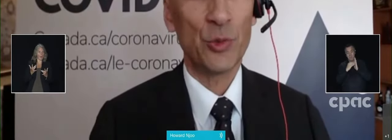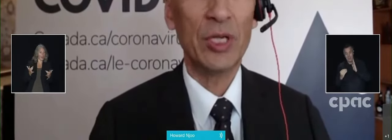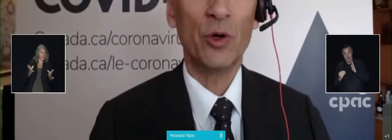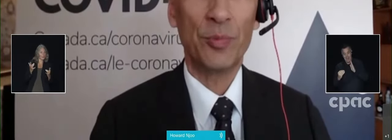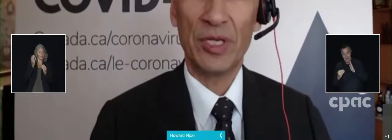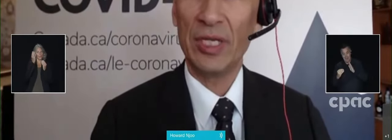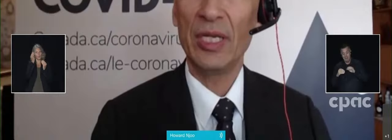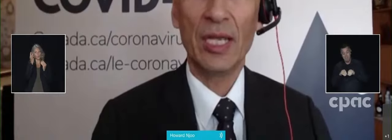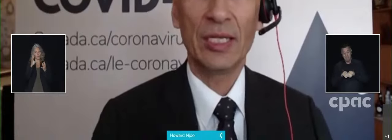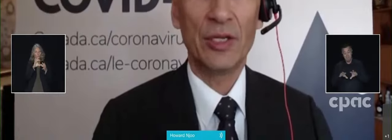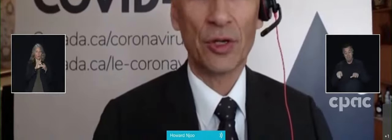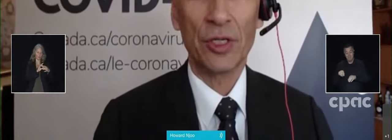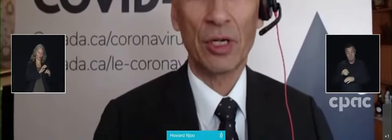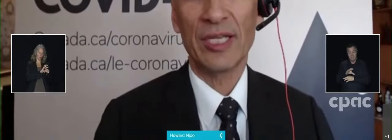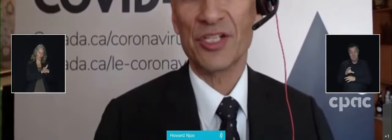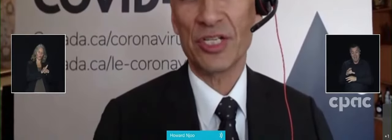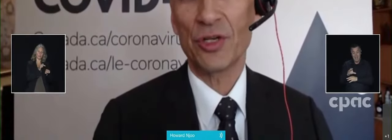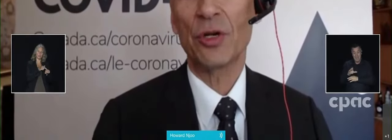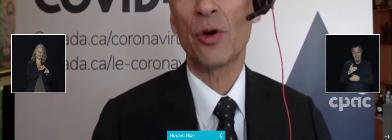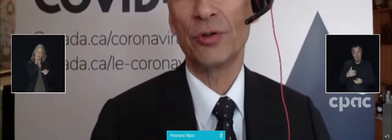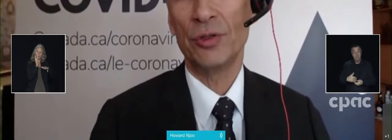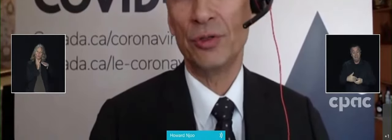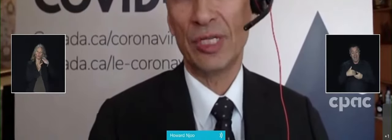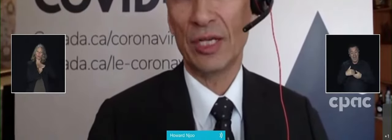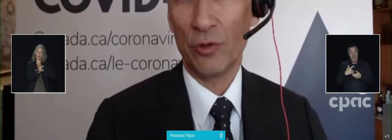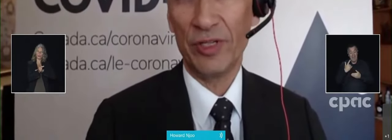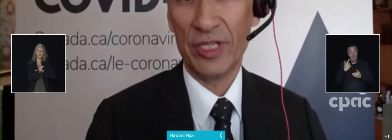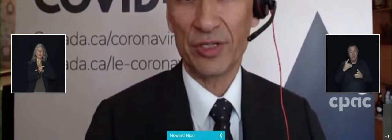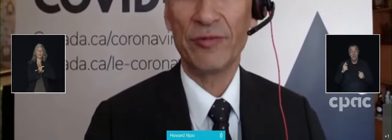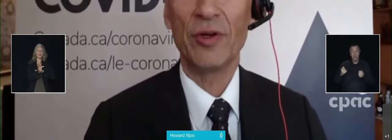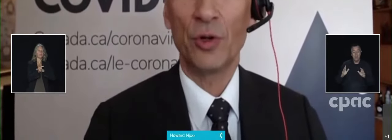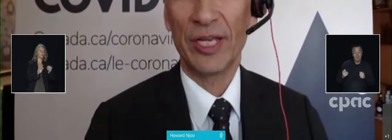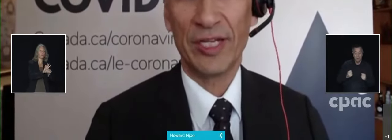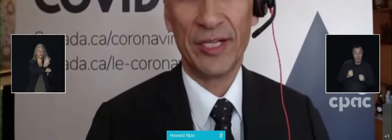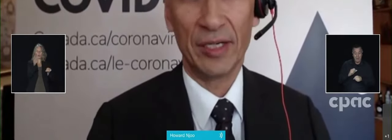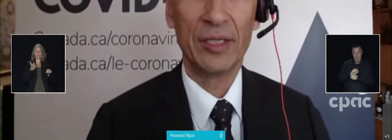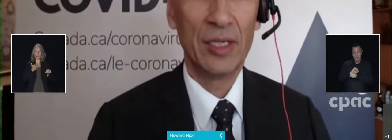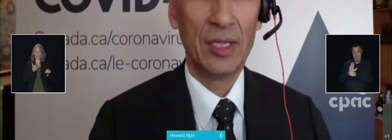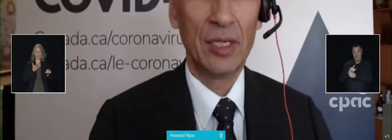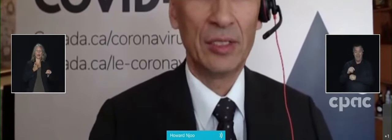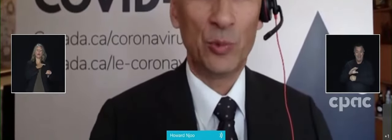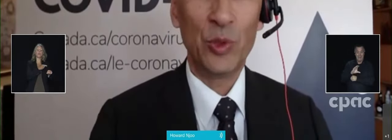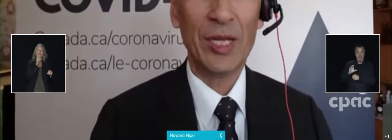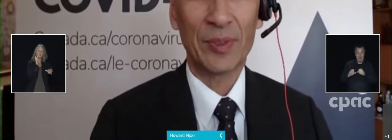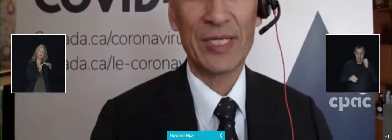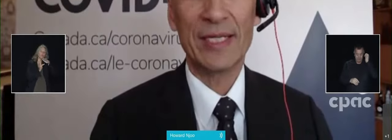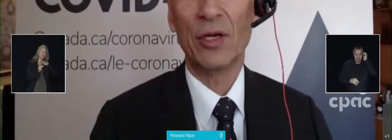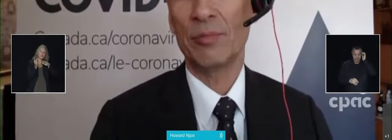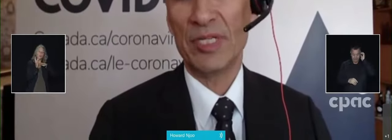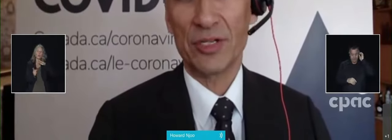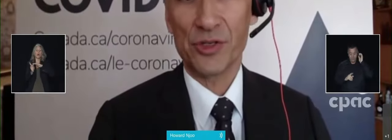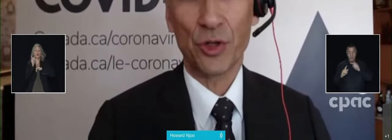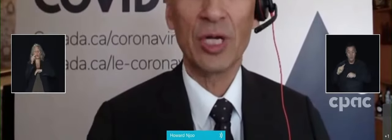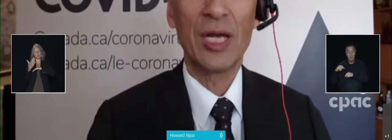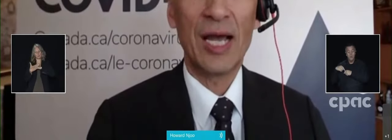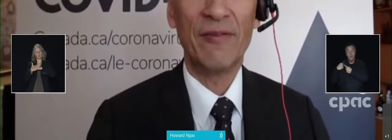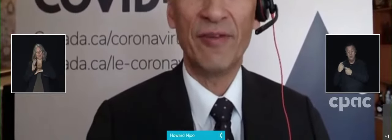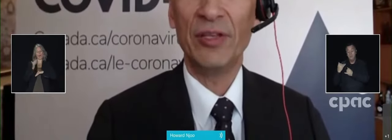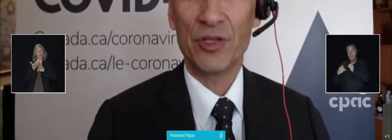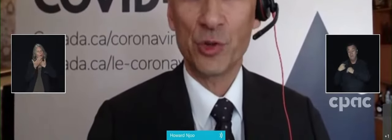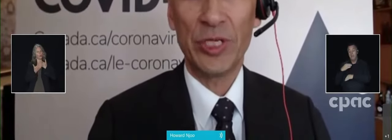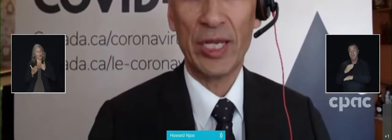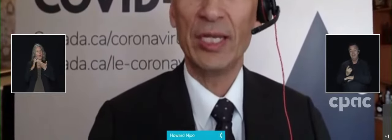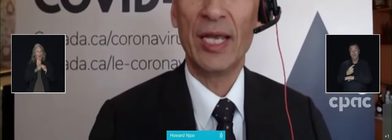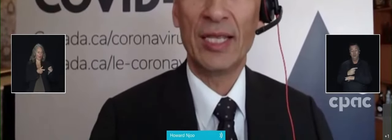effectués au pays qui orientent la gestion continue de la COVID-19 au Canada. Depuis la précédente mise à jour